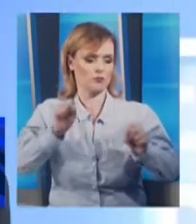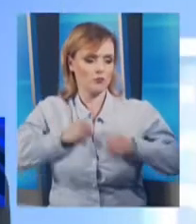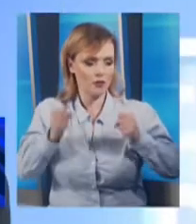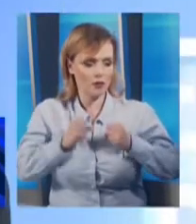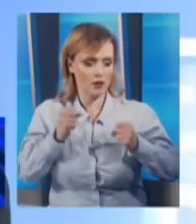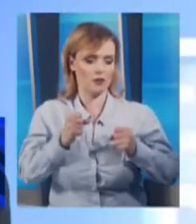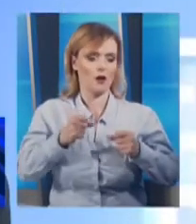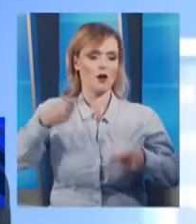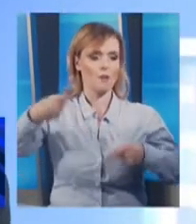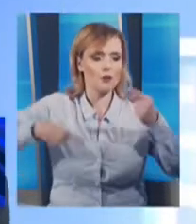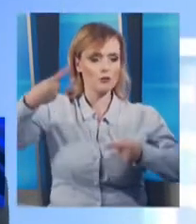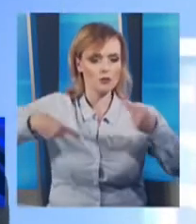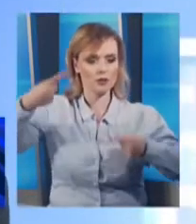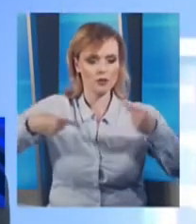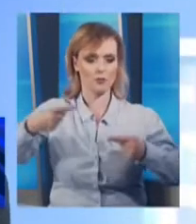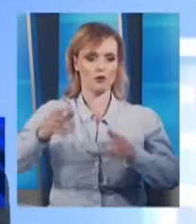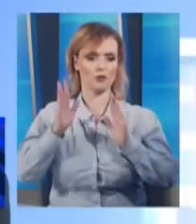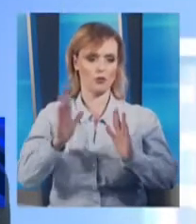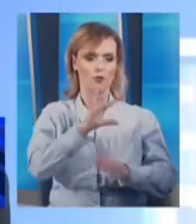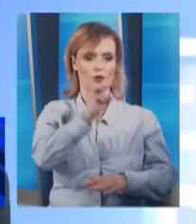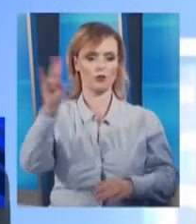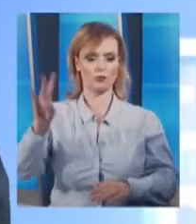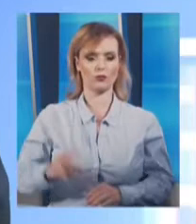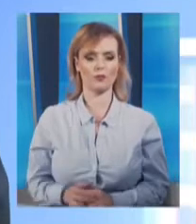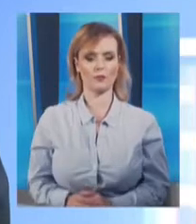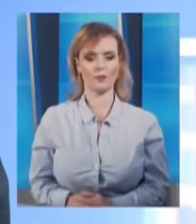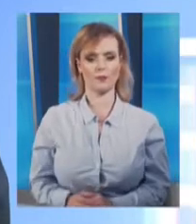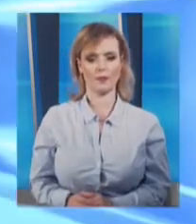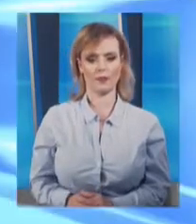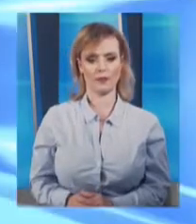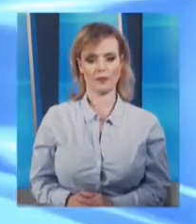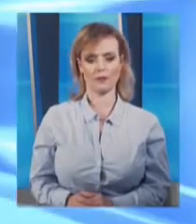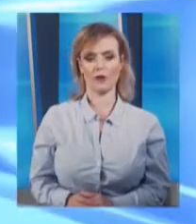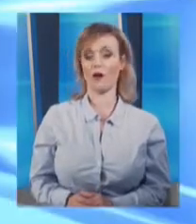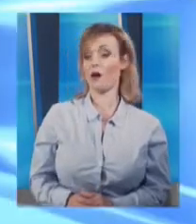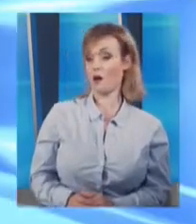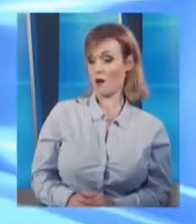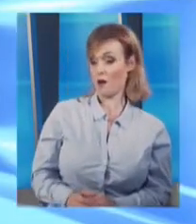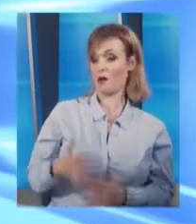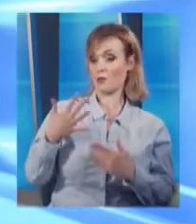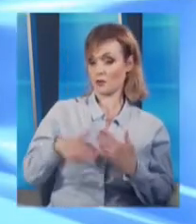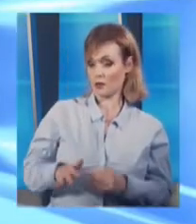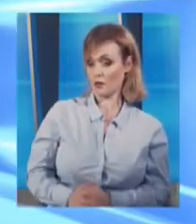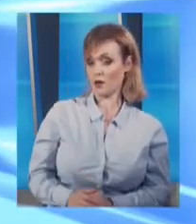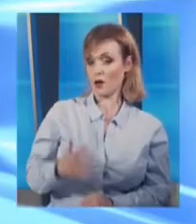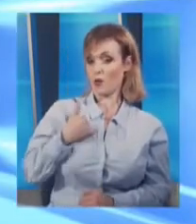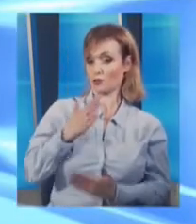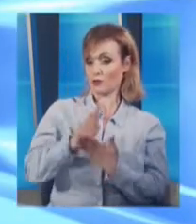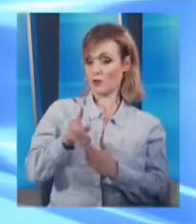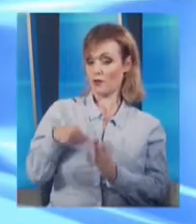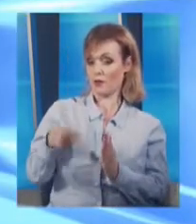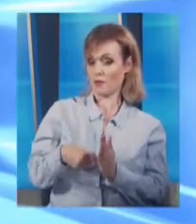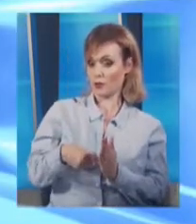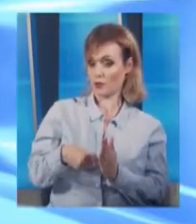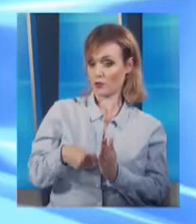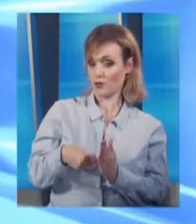pentru dezbaterea cu Igor Dodon. Mm-hmm. Am înțeles. Noi avem întrebări, adică